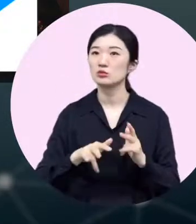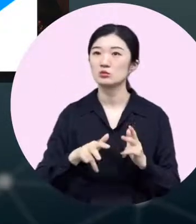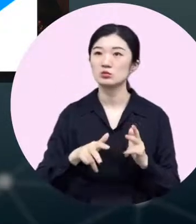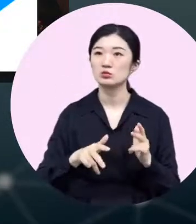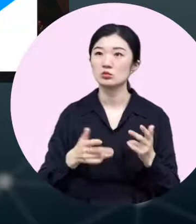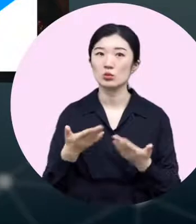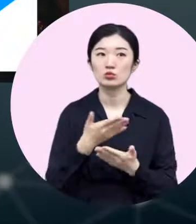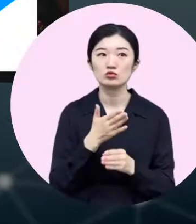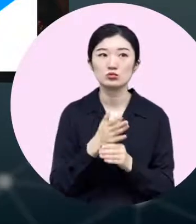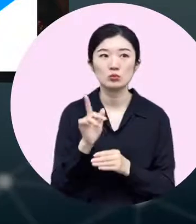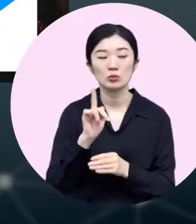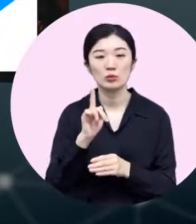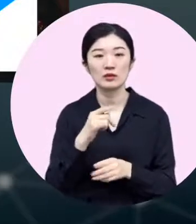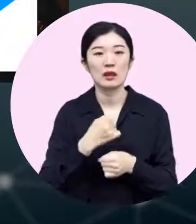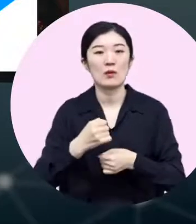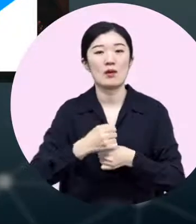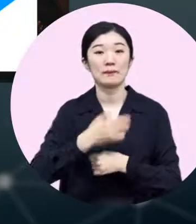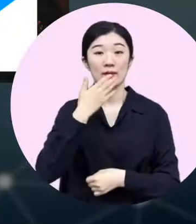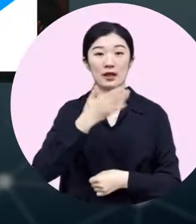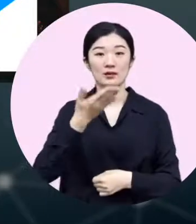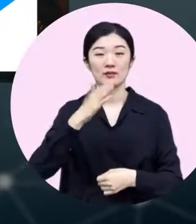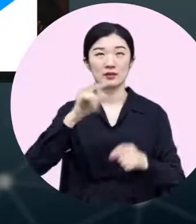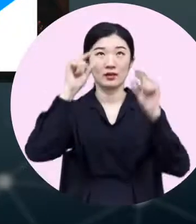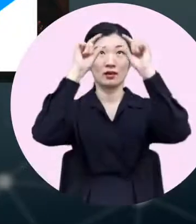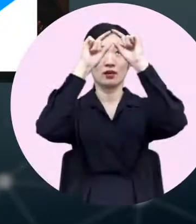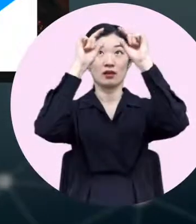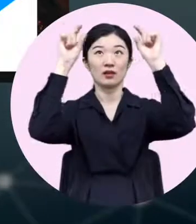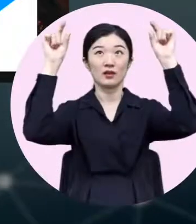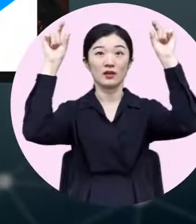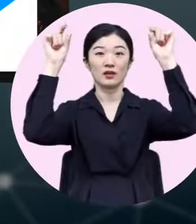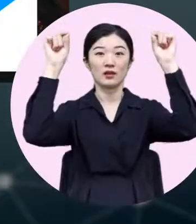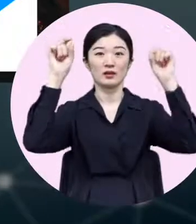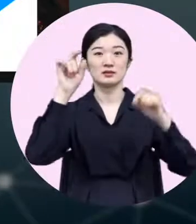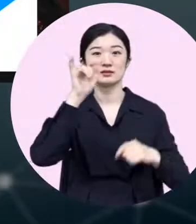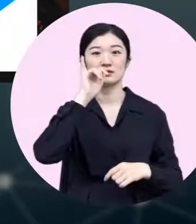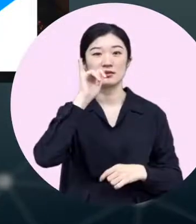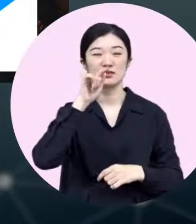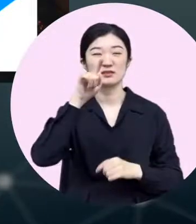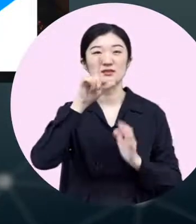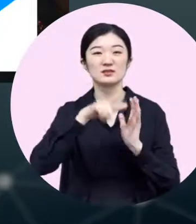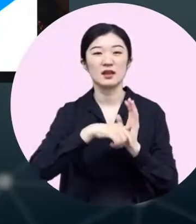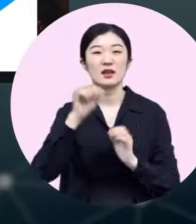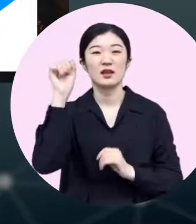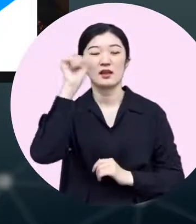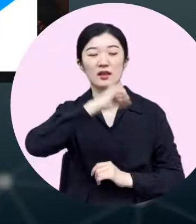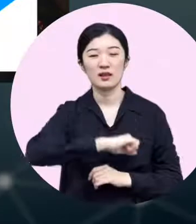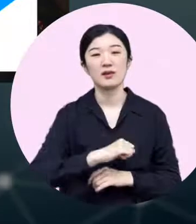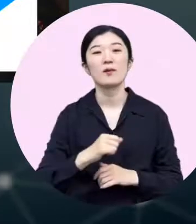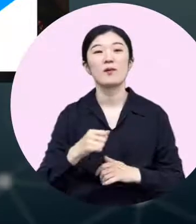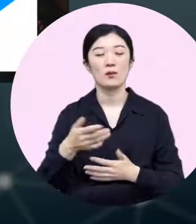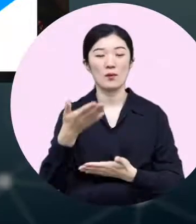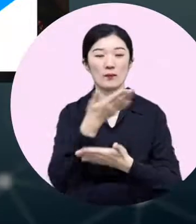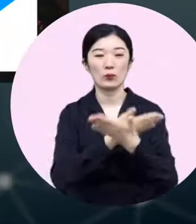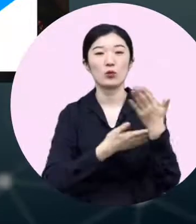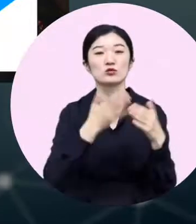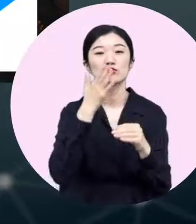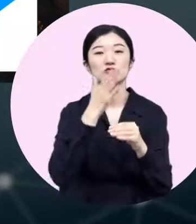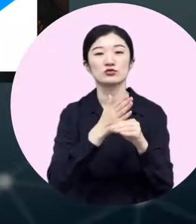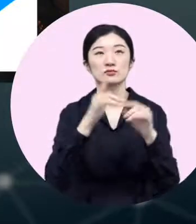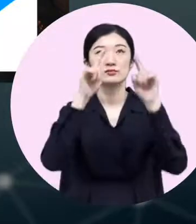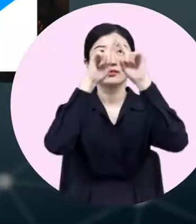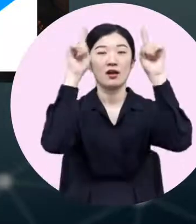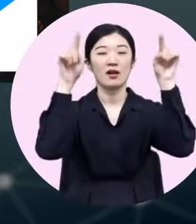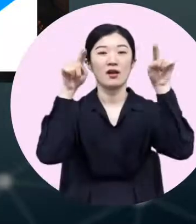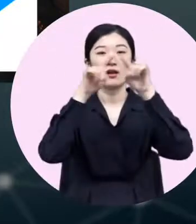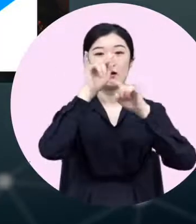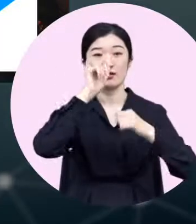건지. 근데 상단 쪽에 이런 이제 메뉴들이 쭉 보이실 거예요. 그러면 거기에 화면 공유 중입니다라고 표시가 돼요. 네. 그러면